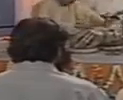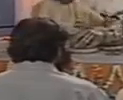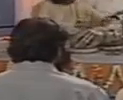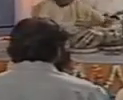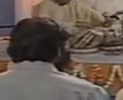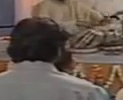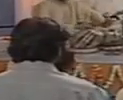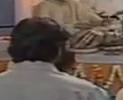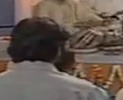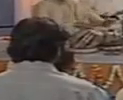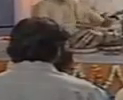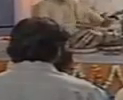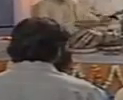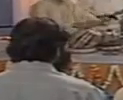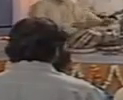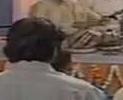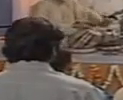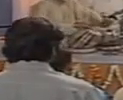नहीं,